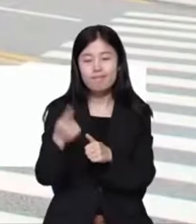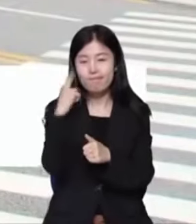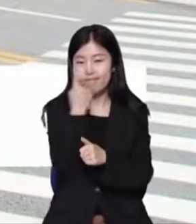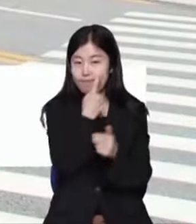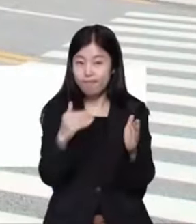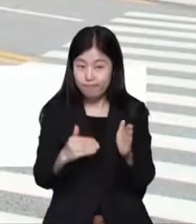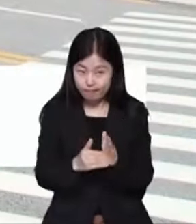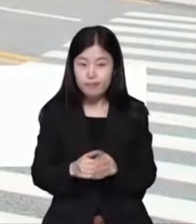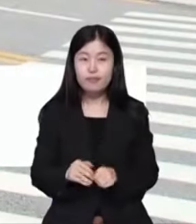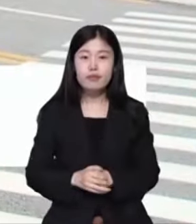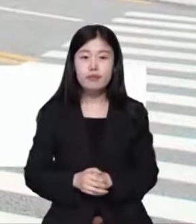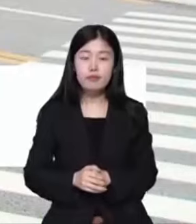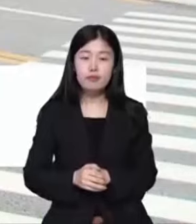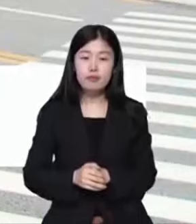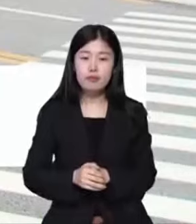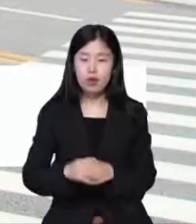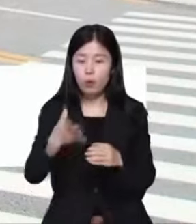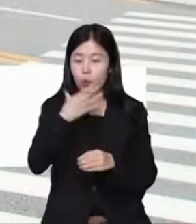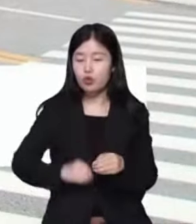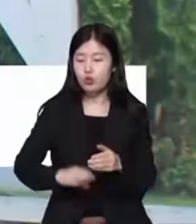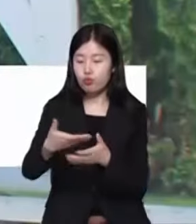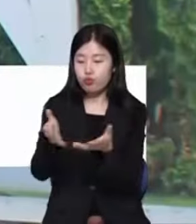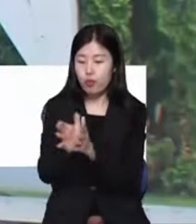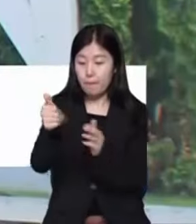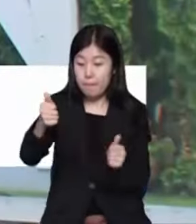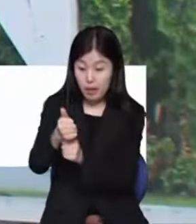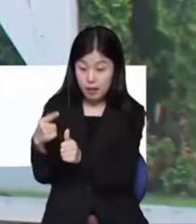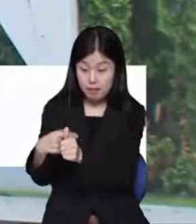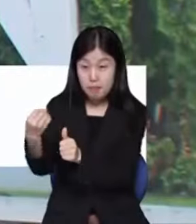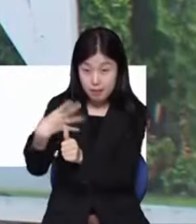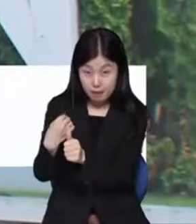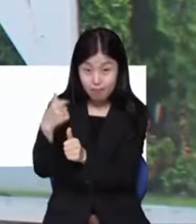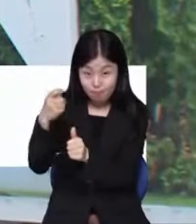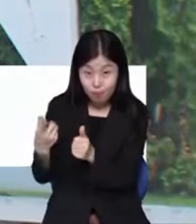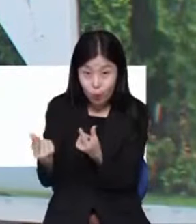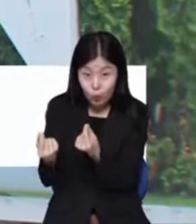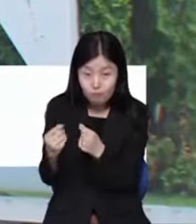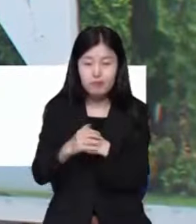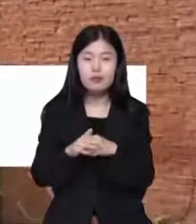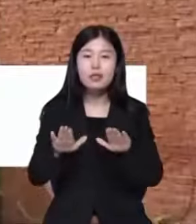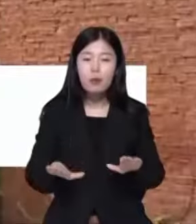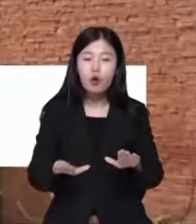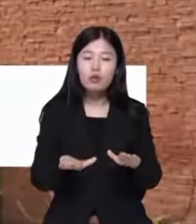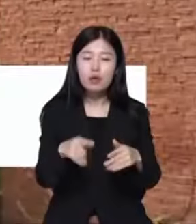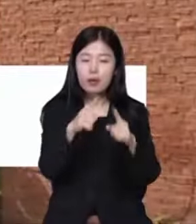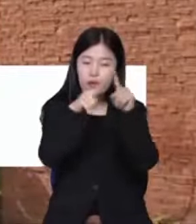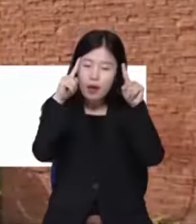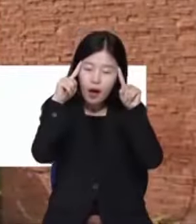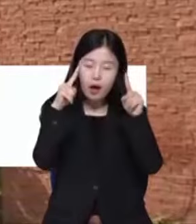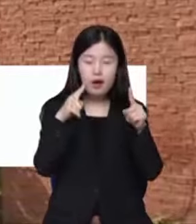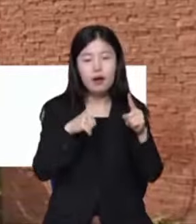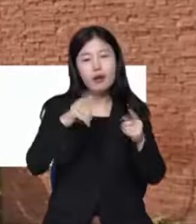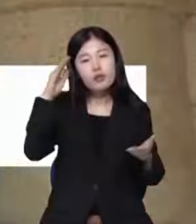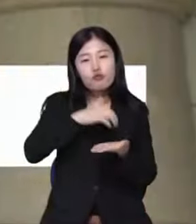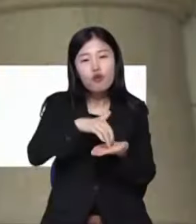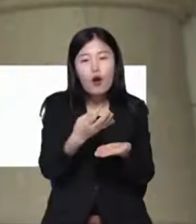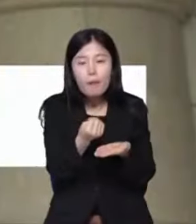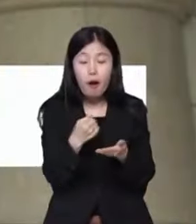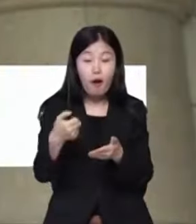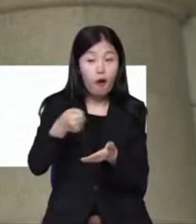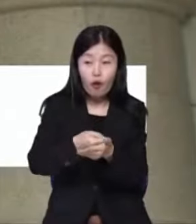보건복지부 2차관이 장관님께서 여러 차례 답변한 것과 같이 정원 배정 문제는 걱정하지 않아도 된다며 전라남도의